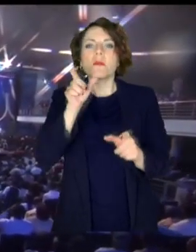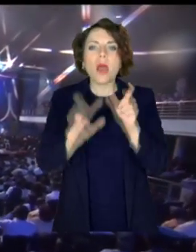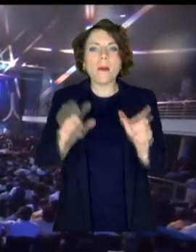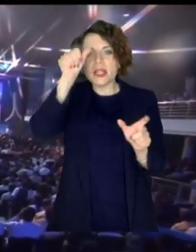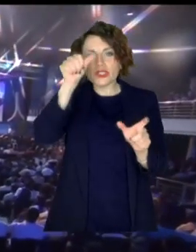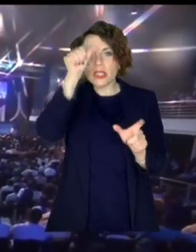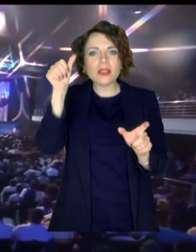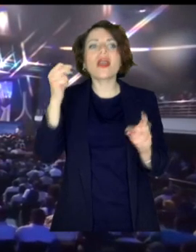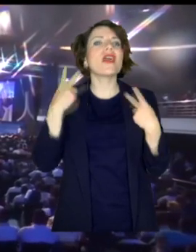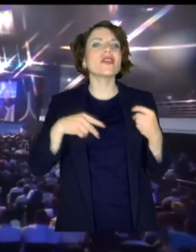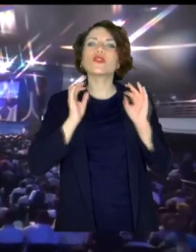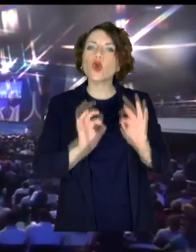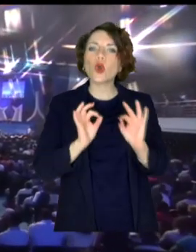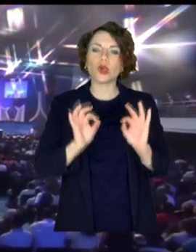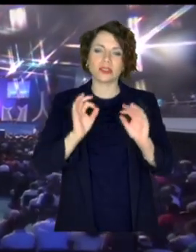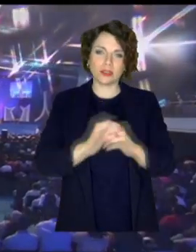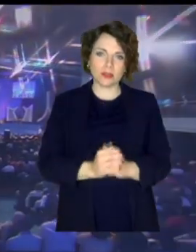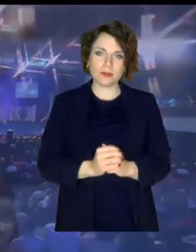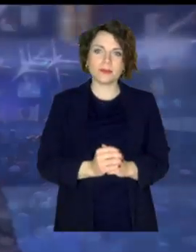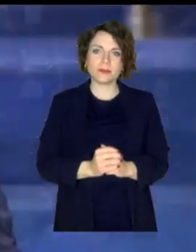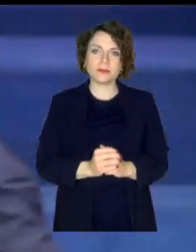tanti cristiani.